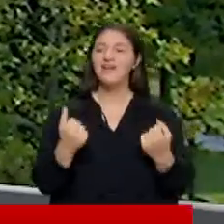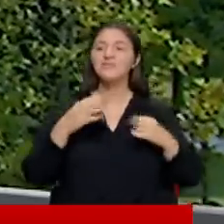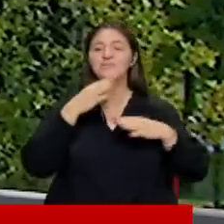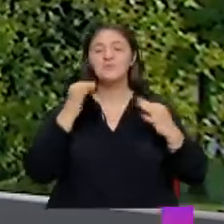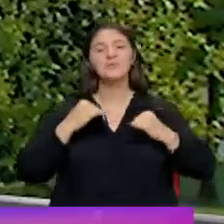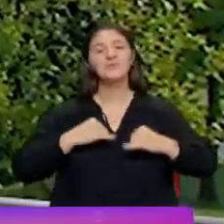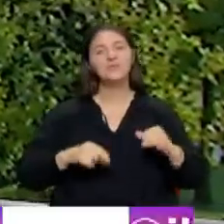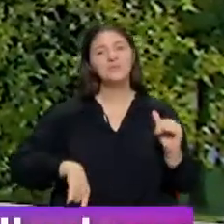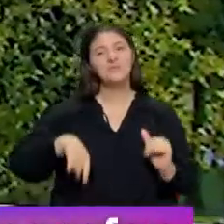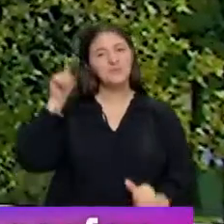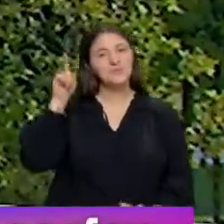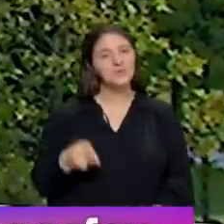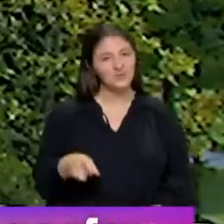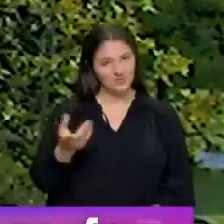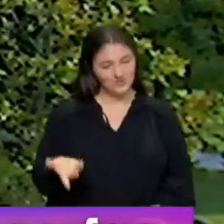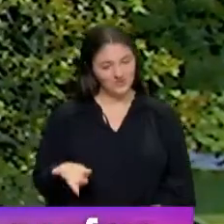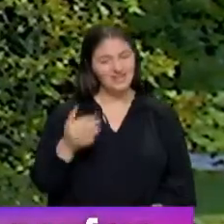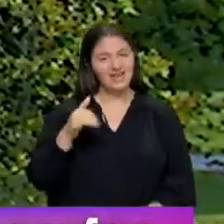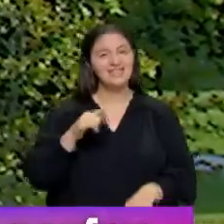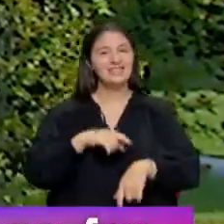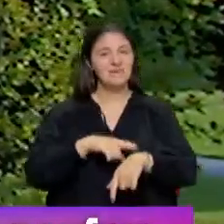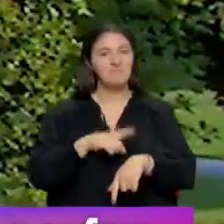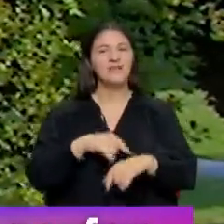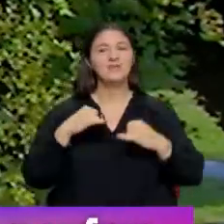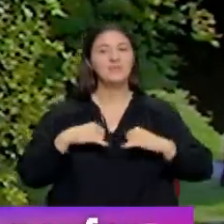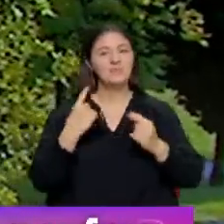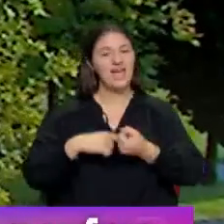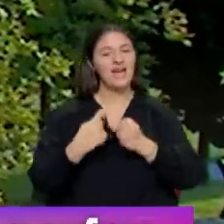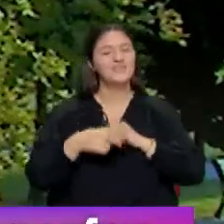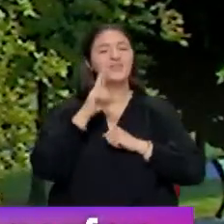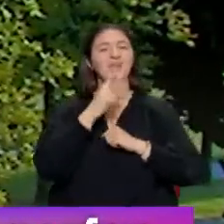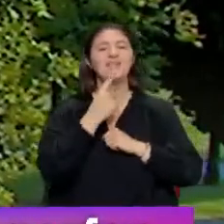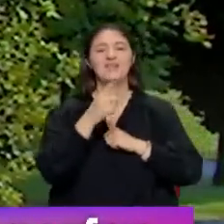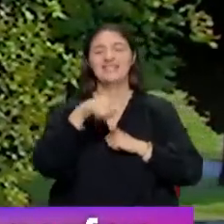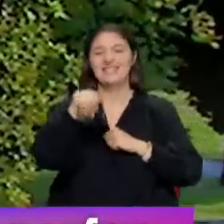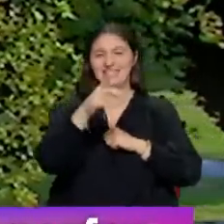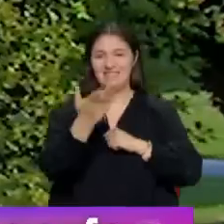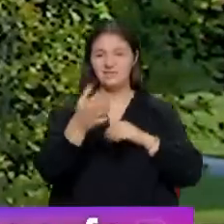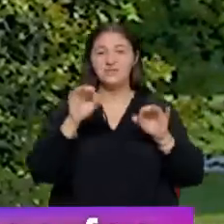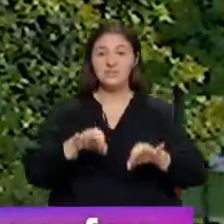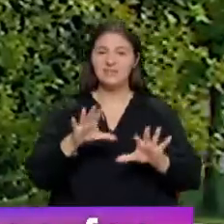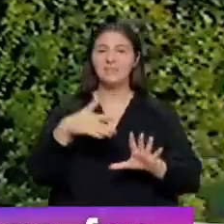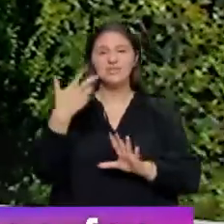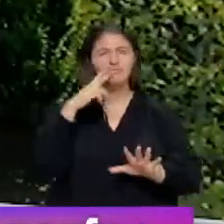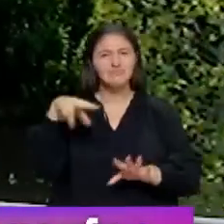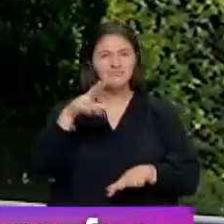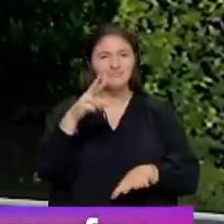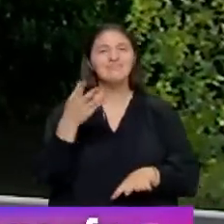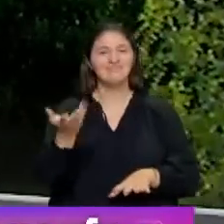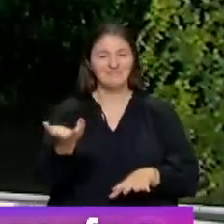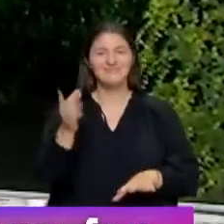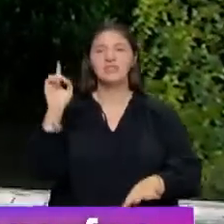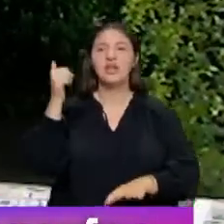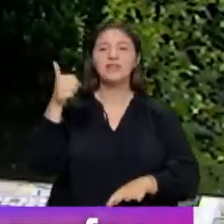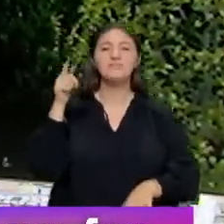mutlu huzurlu bir gün ve aynı zamanda huzurlu bir hafta sonu diliyoruz sizlere şimdiden bir dışarıyı gösterelim